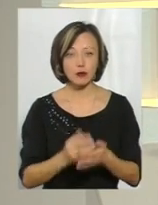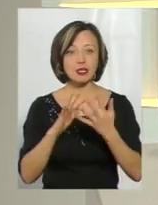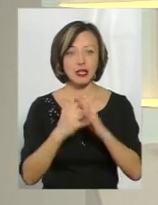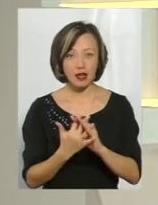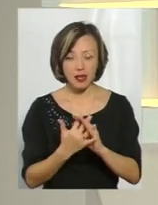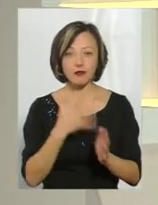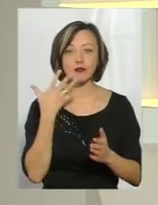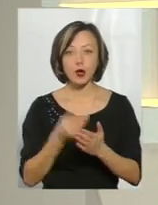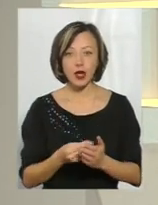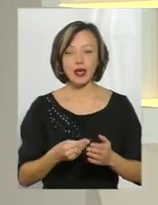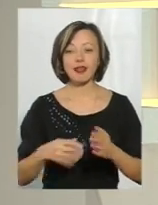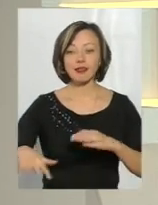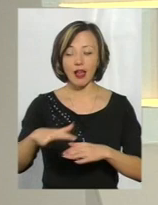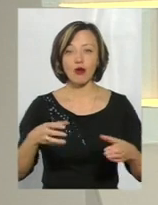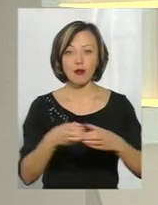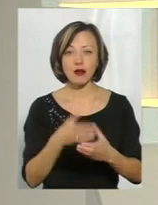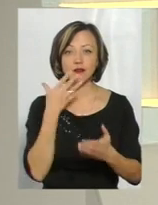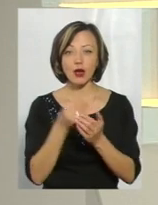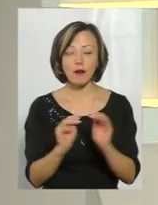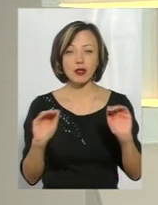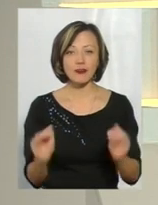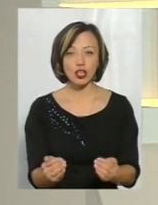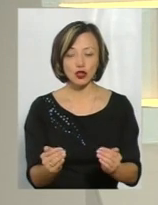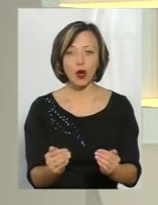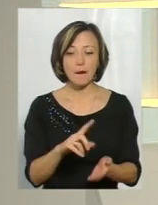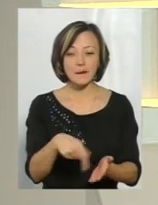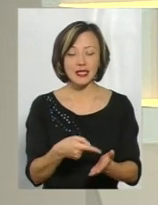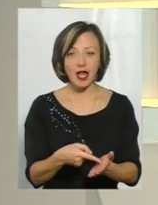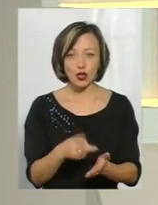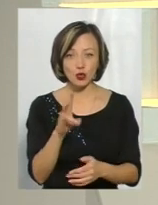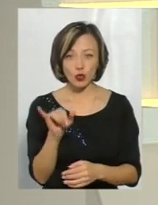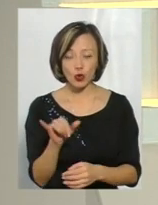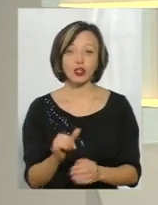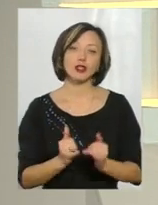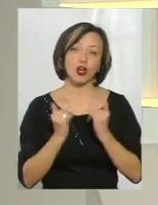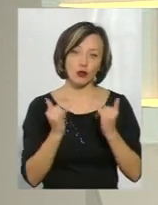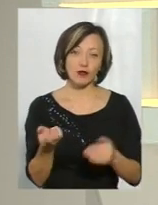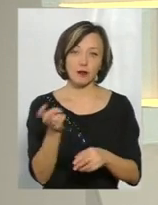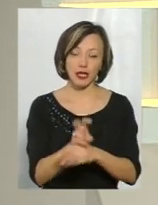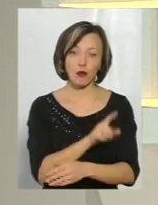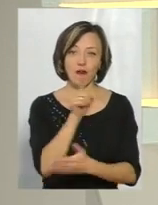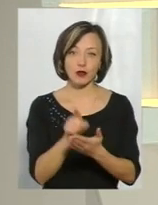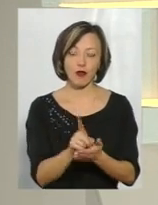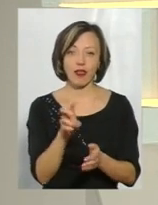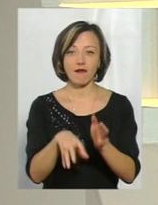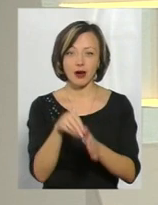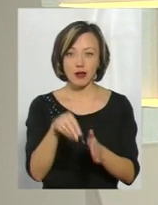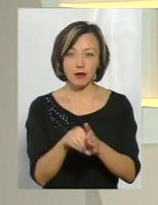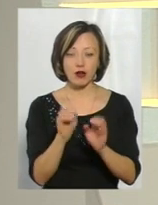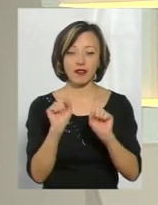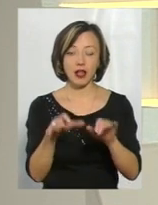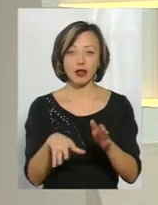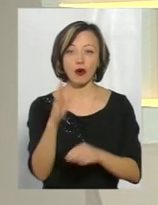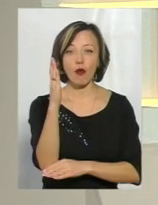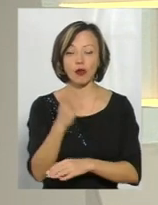селі, в своїй тергромаді, в своєму невеличкому містечку, то, шановні, прийдіть обов'язково на вибори, віддайте свій